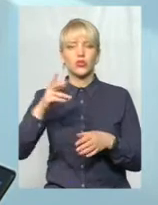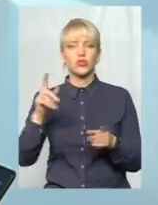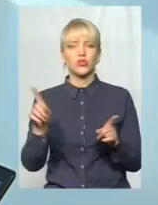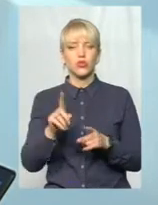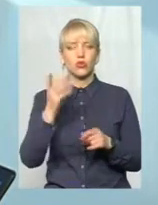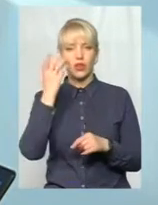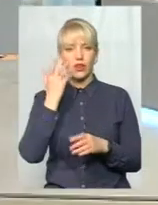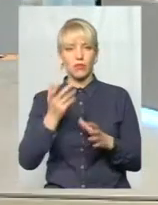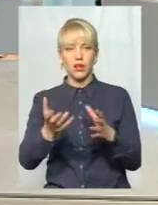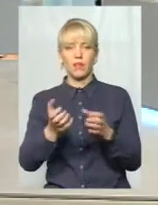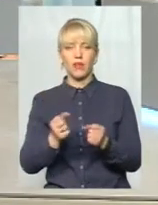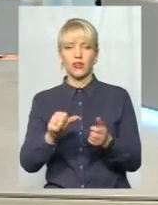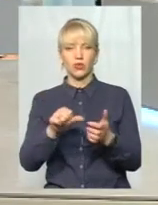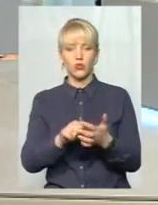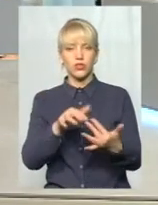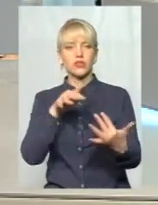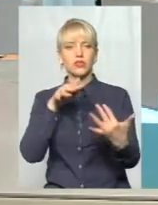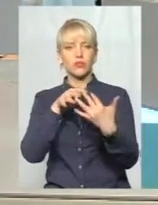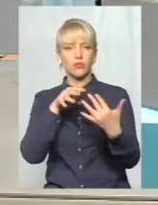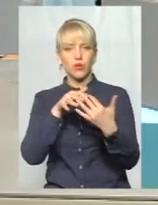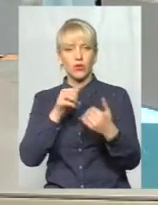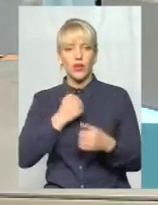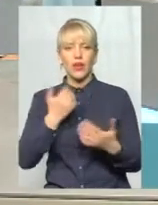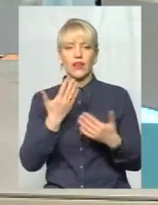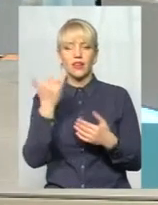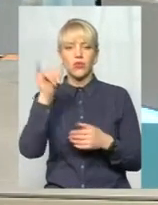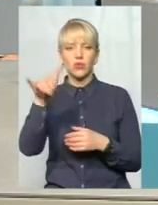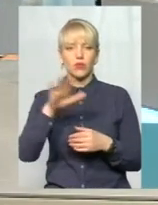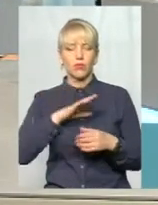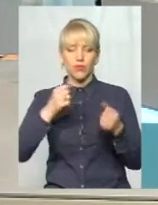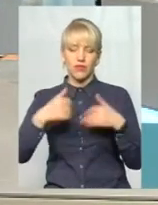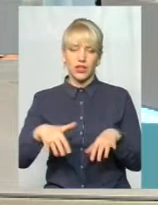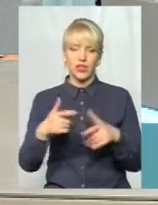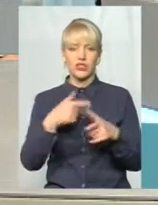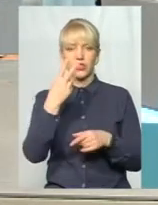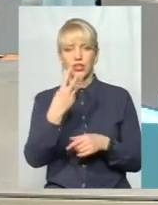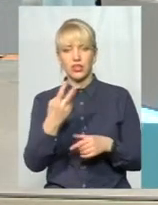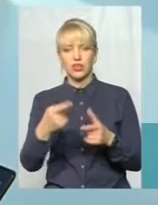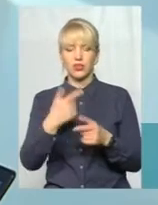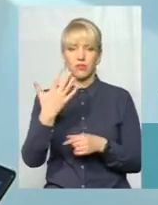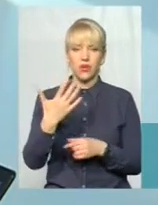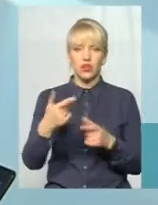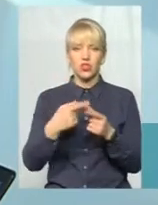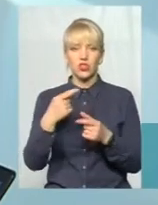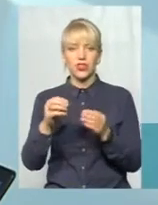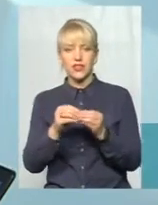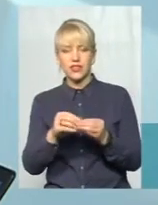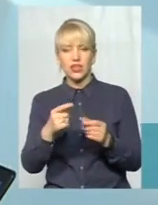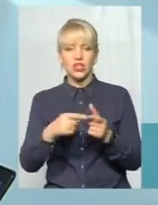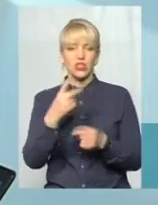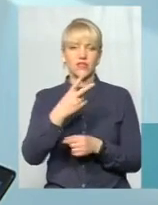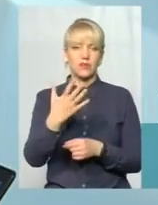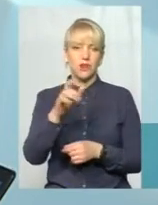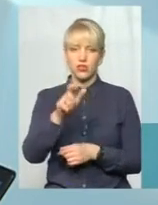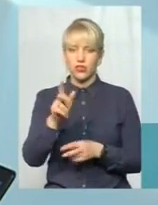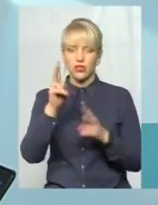приймали участь в бойовому зіткненні, які в них втрати були, чи це було 3, чи 5, чи 10, чи 25 чоловік, ну, ніхто не може знати.